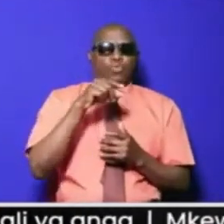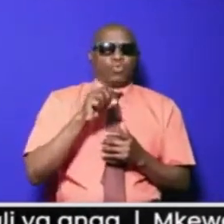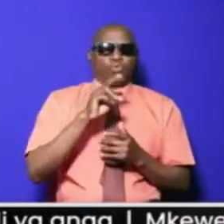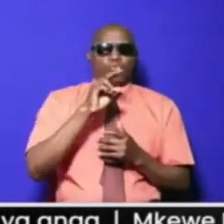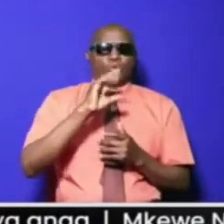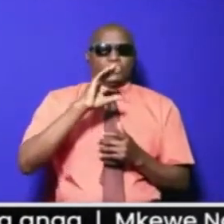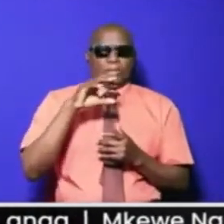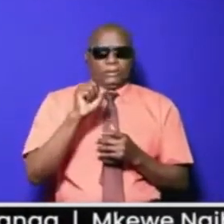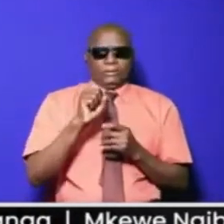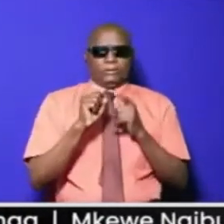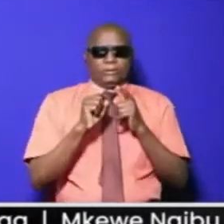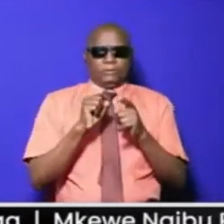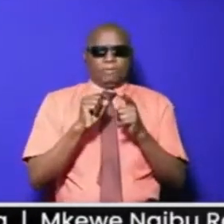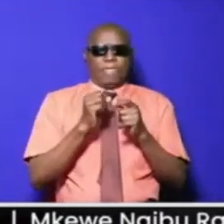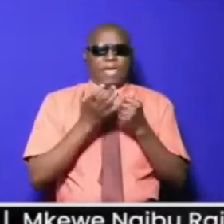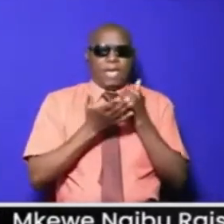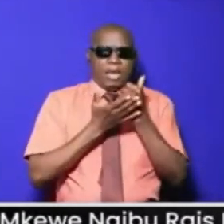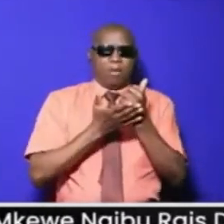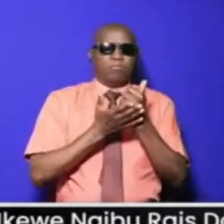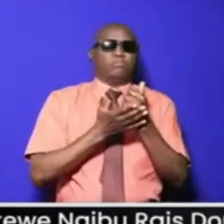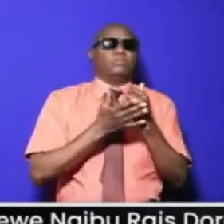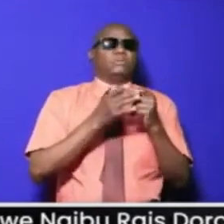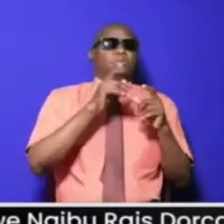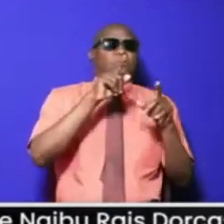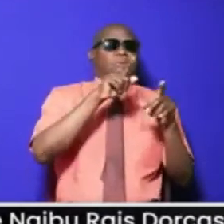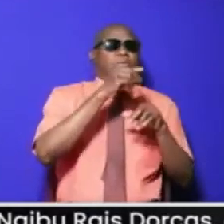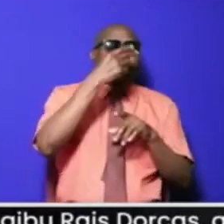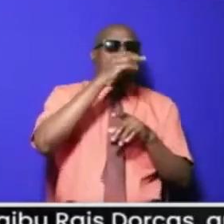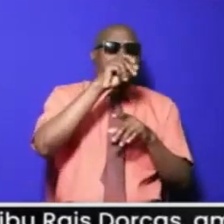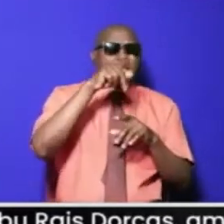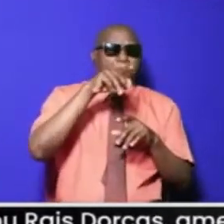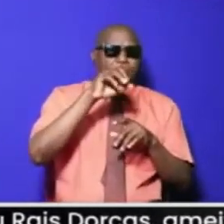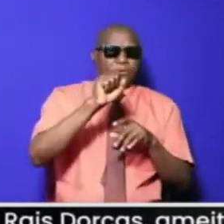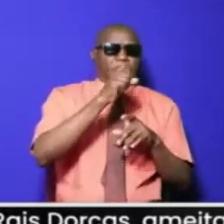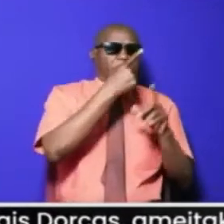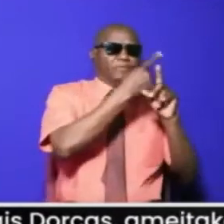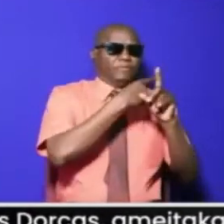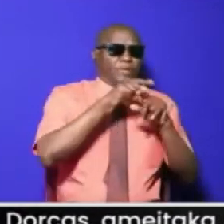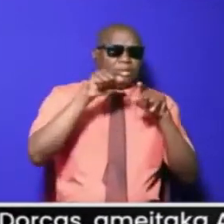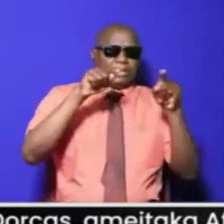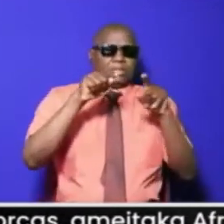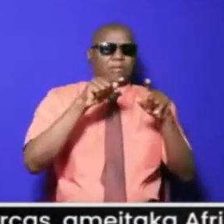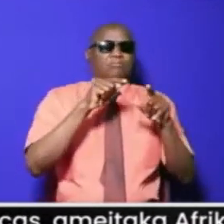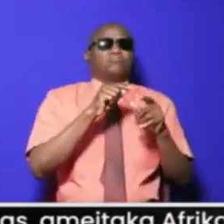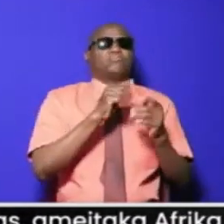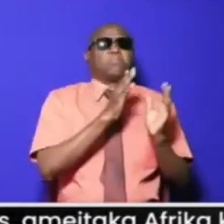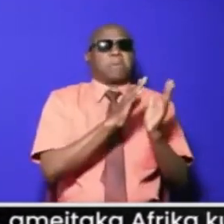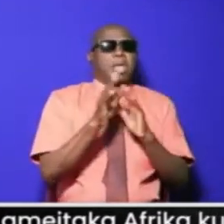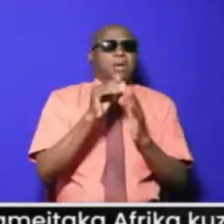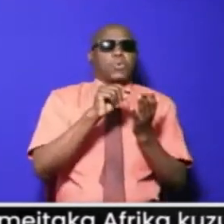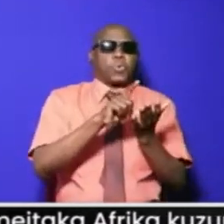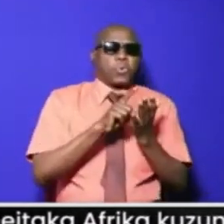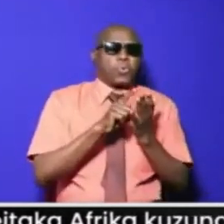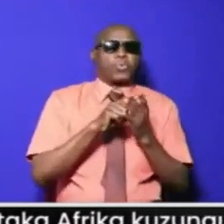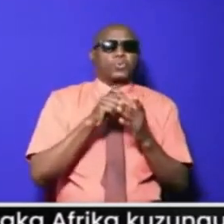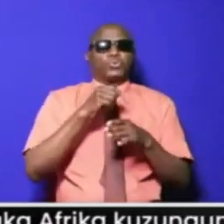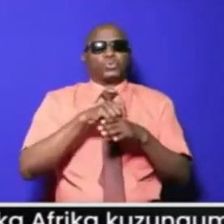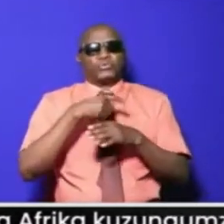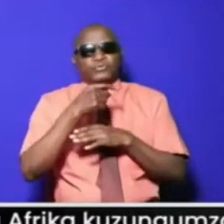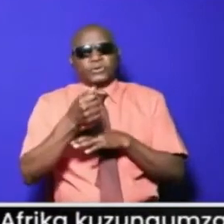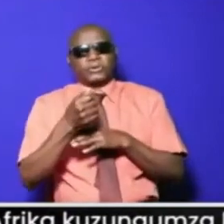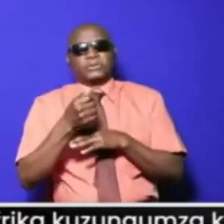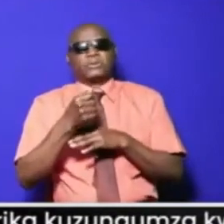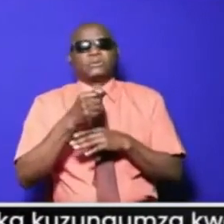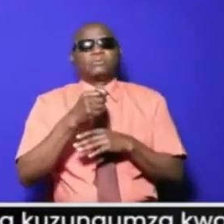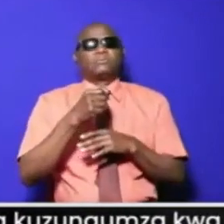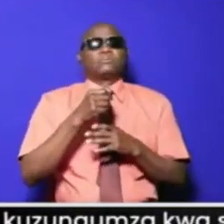KUPS na HELB wote wakatuambia vile wamepanga katika between the loan, the bursary, mwanafunzi